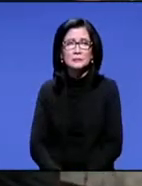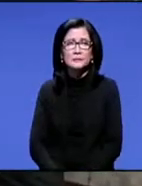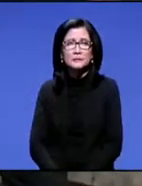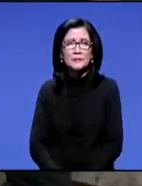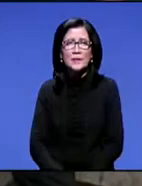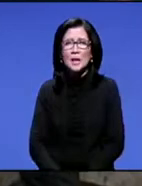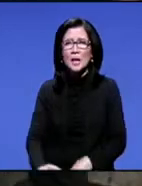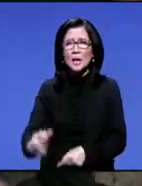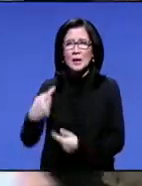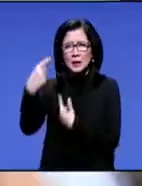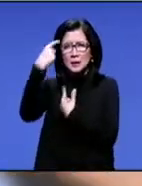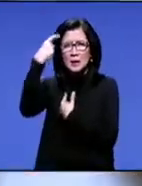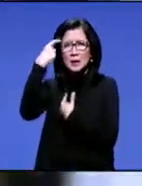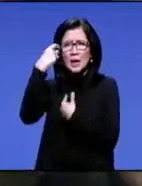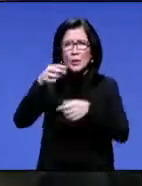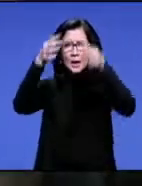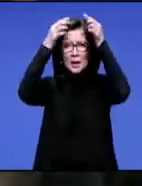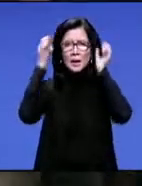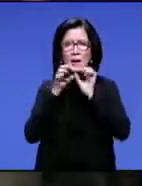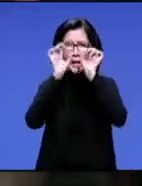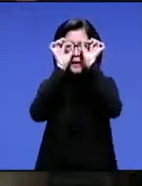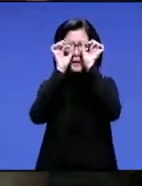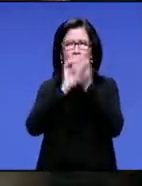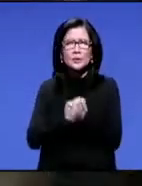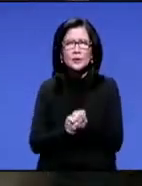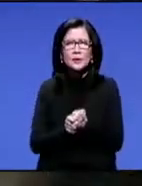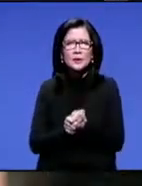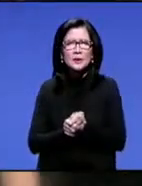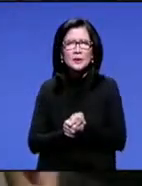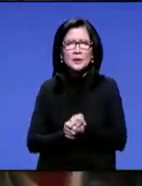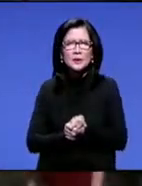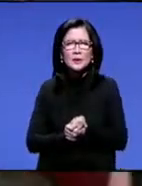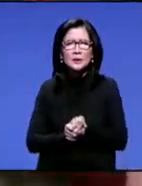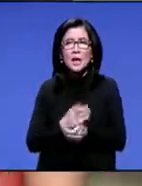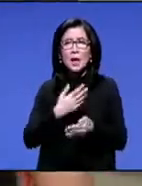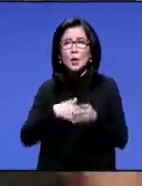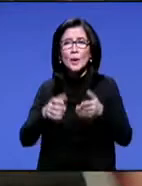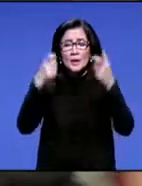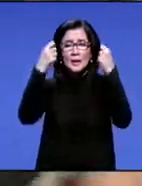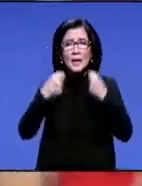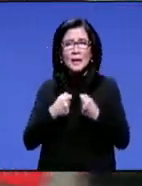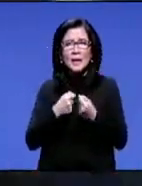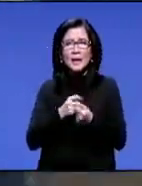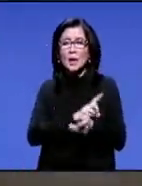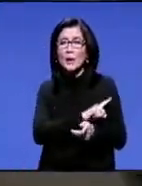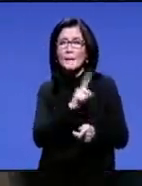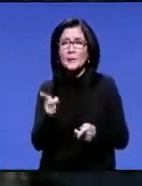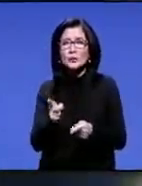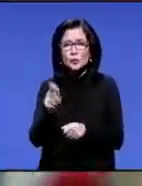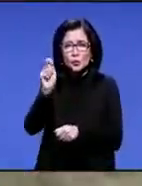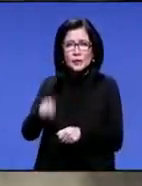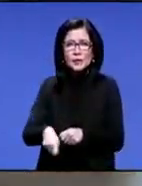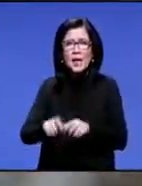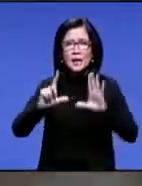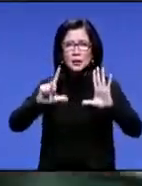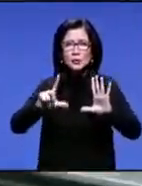Terdakwa kasus penyebaran berita bohong atau hoax Ratna Sarumpait meninggalkan rumah tahanan Polda Metro Jaya Kamis pagi. Ratna akan menjalani sidang